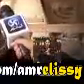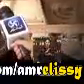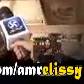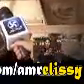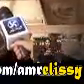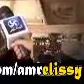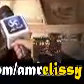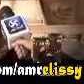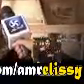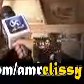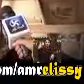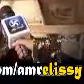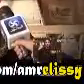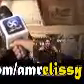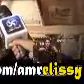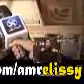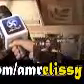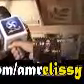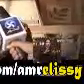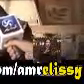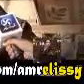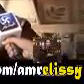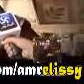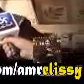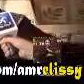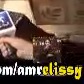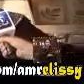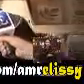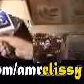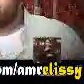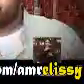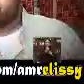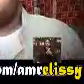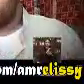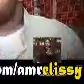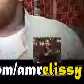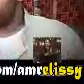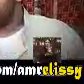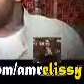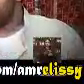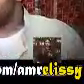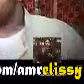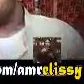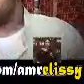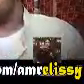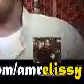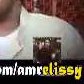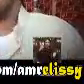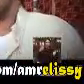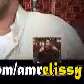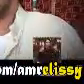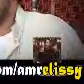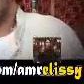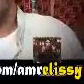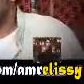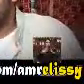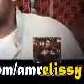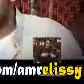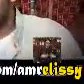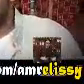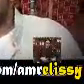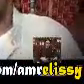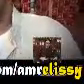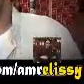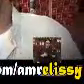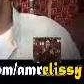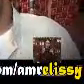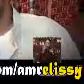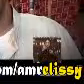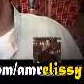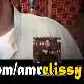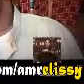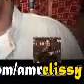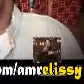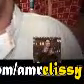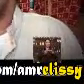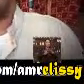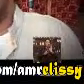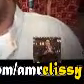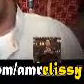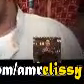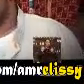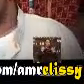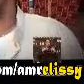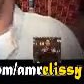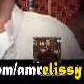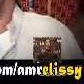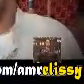الشغل ولا فين البياع؟ الناس قاعده كلها بتتفرج على بعضها. بنشتكي من الاسعار غاليه والناس ما بقاش معاها فلوس ومحدش بقى يشتري والدنيا